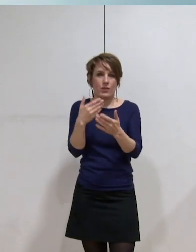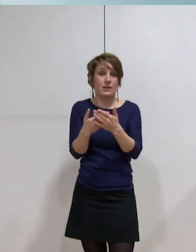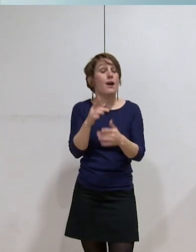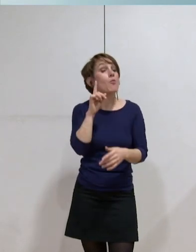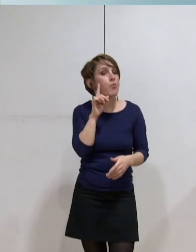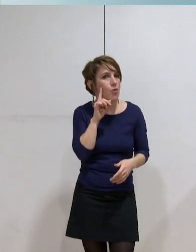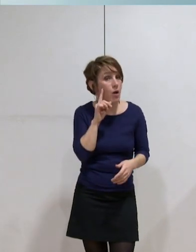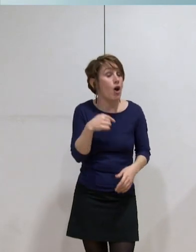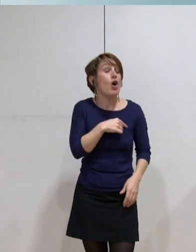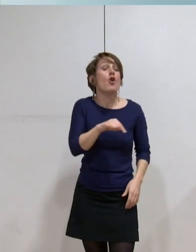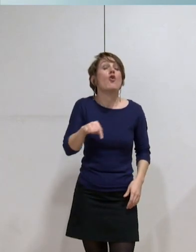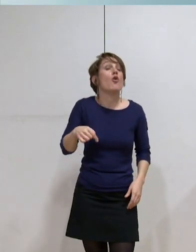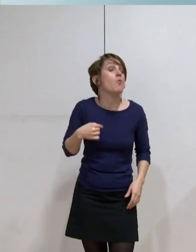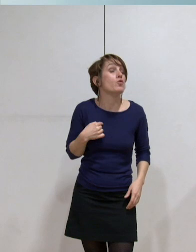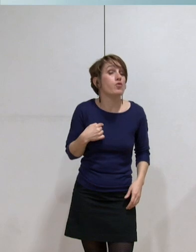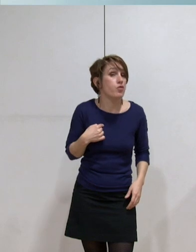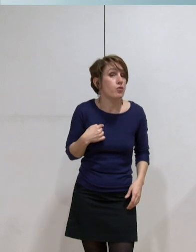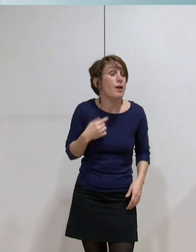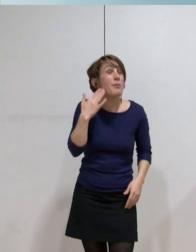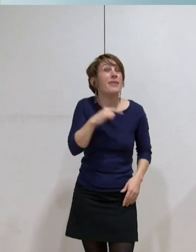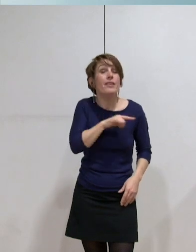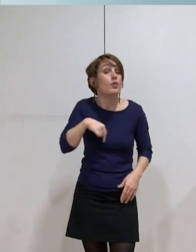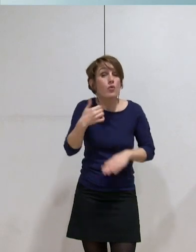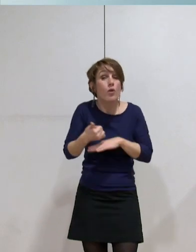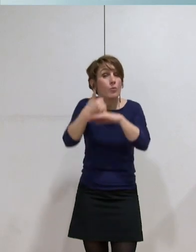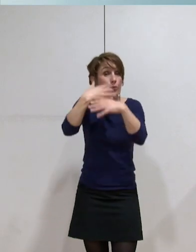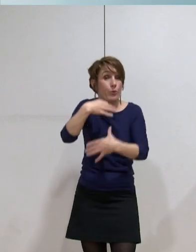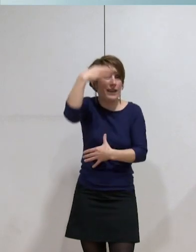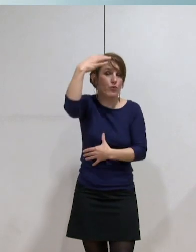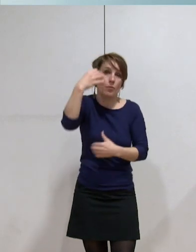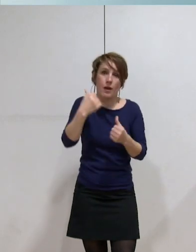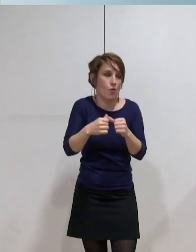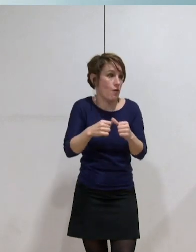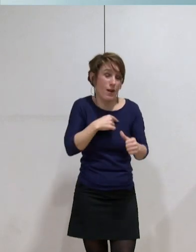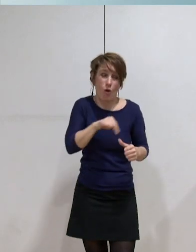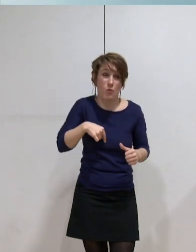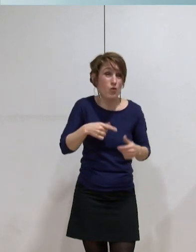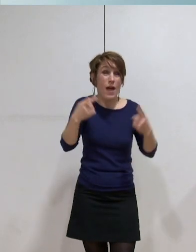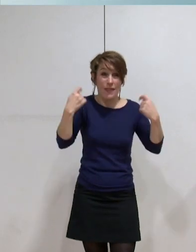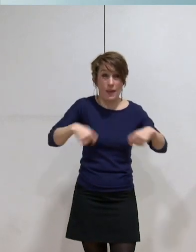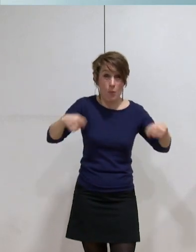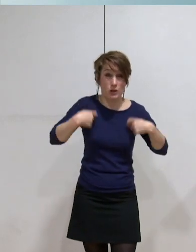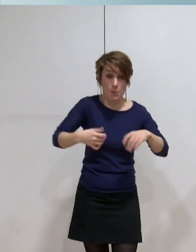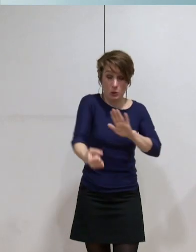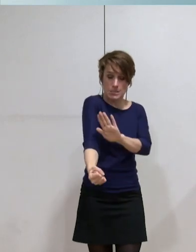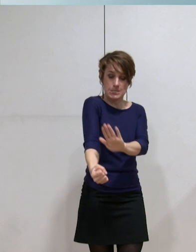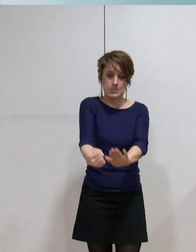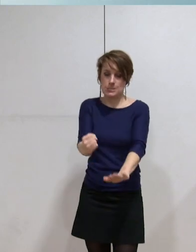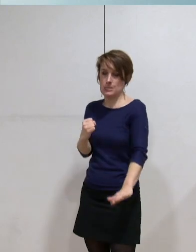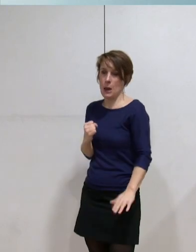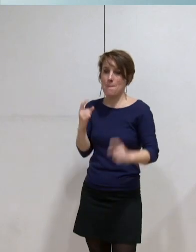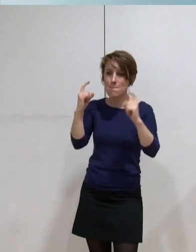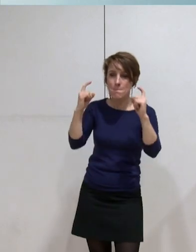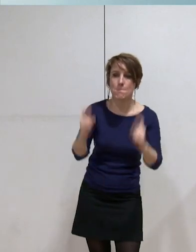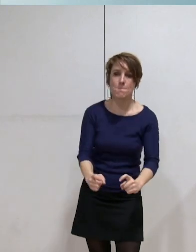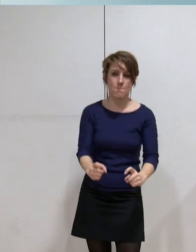vous nous aurions agi bien davantage sur la baisse des dépenses parce que la baisse des dépenses